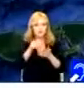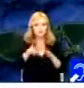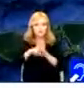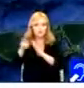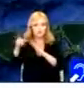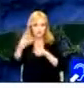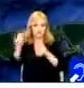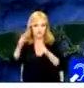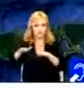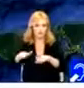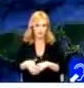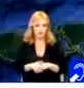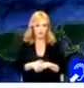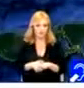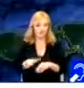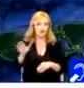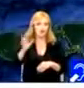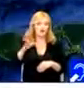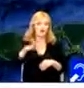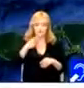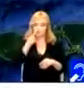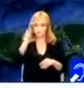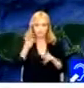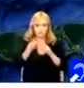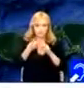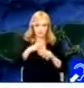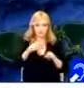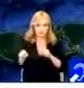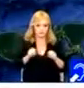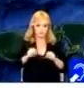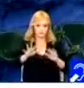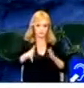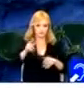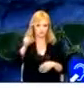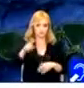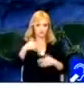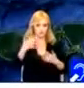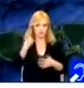înainte avusese loc un alt seism în Indonezia, soldat cu un mort și 10 răniți.